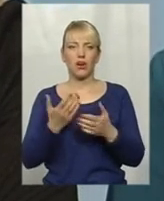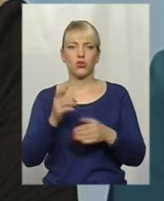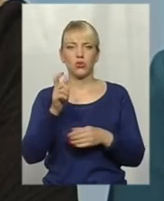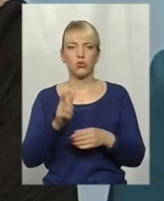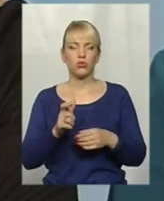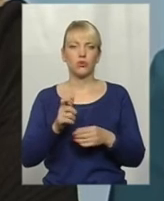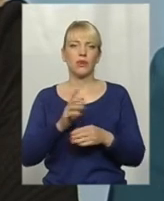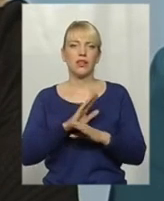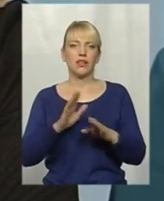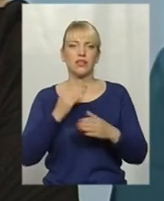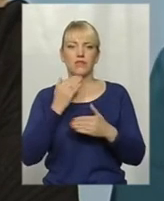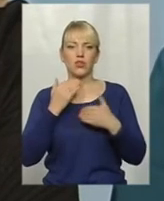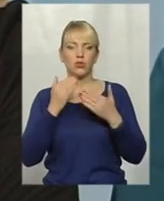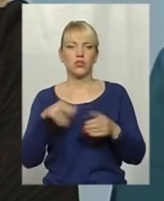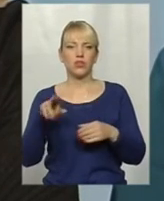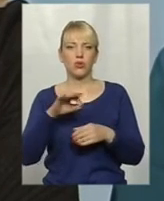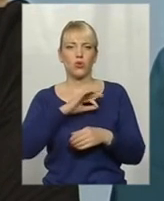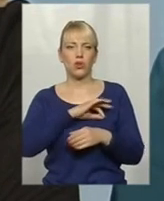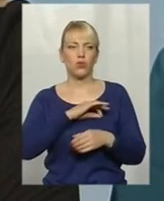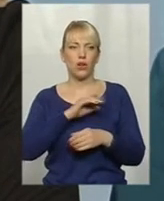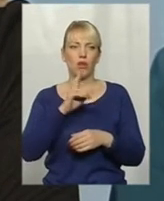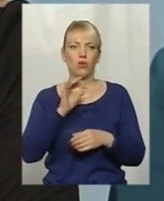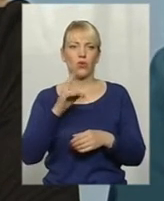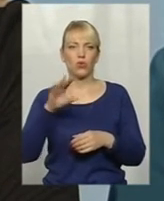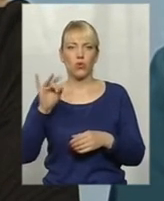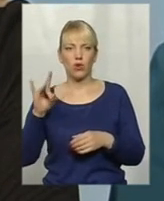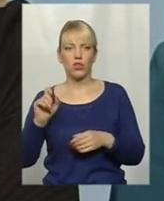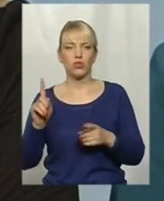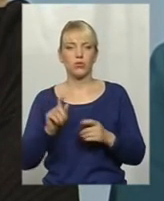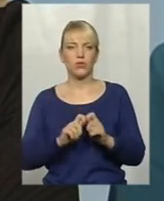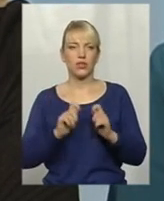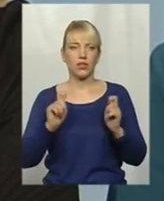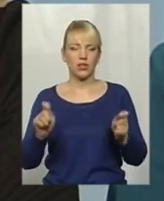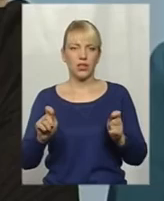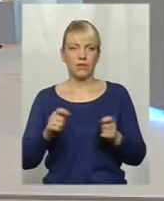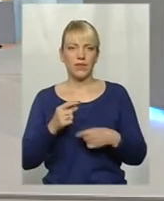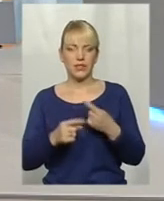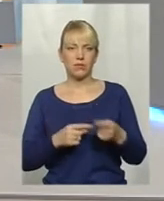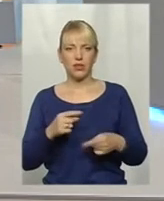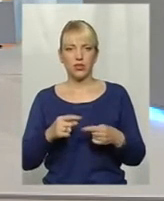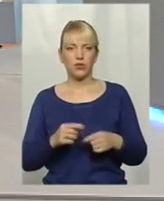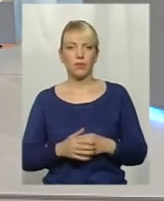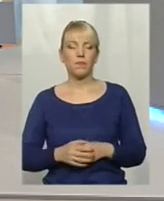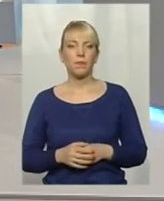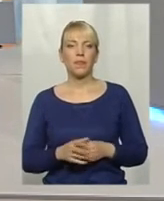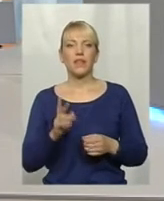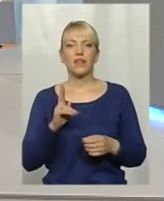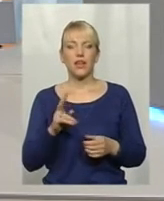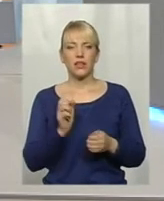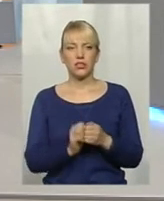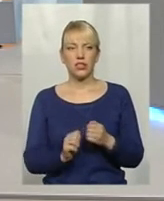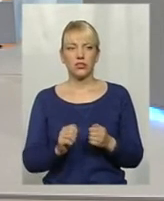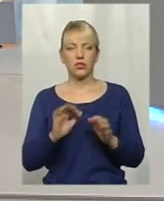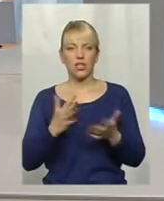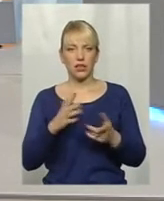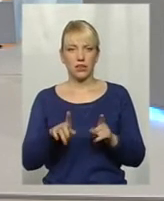не звернулася до нотаріальної контори про відкриття спадщини. До речі, як часто трапляється так, що